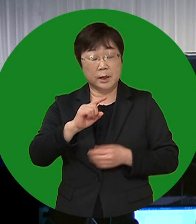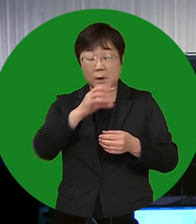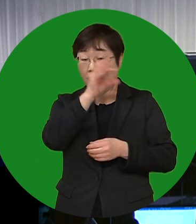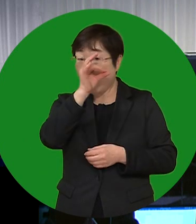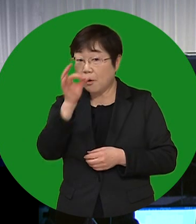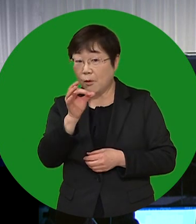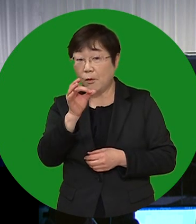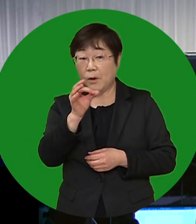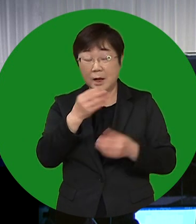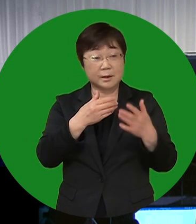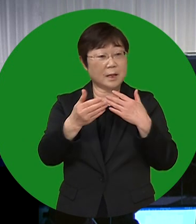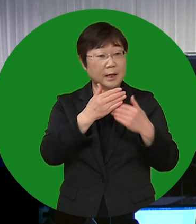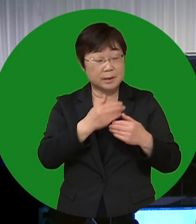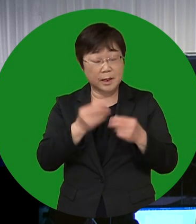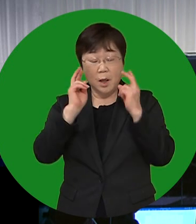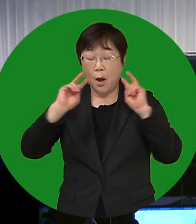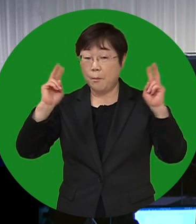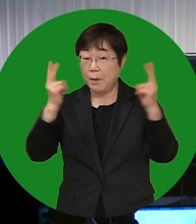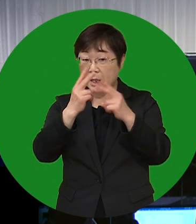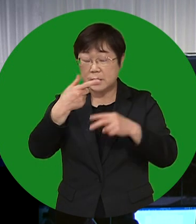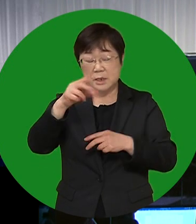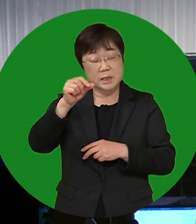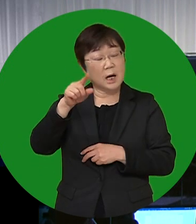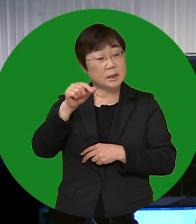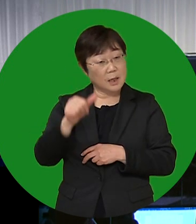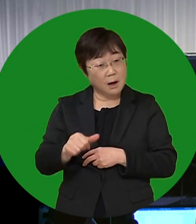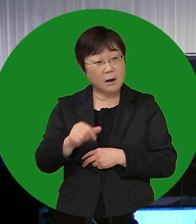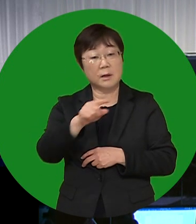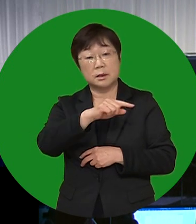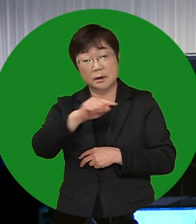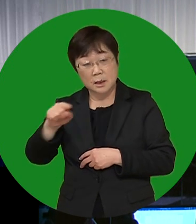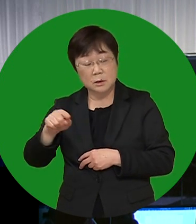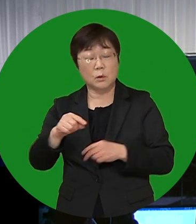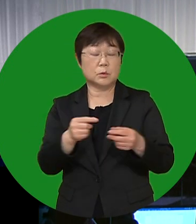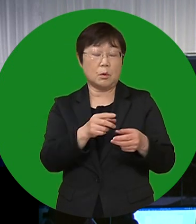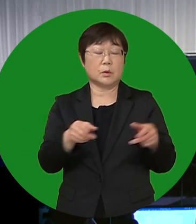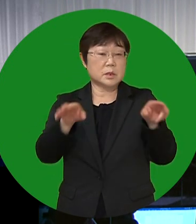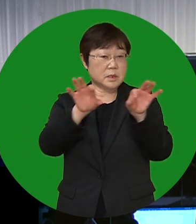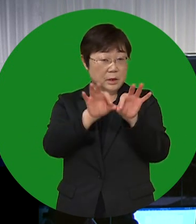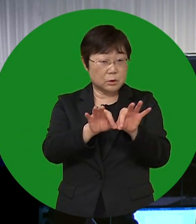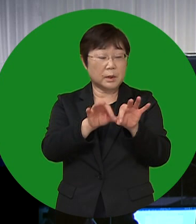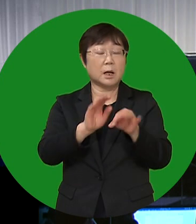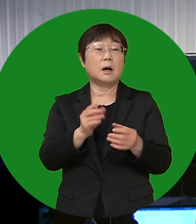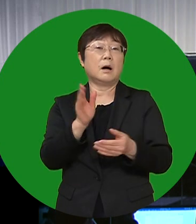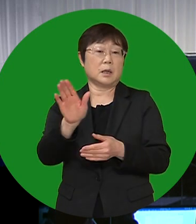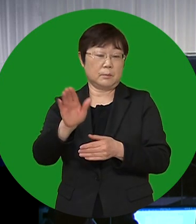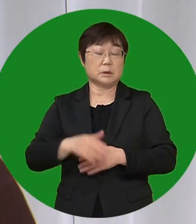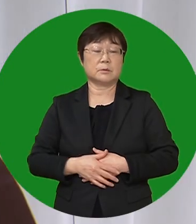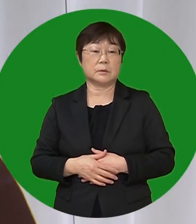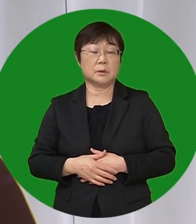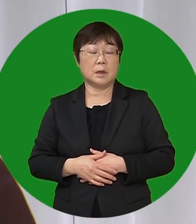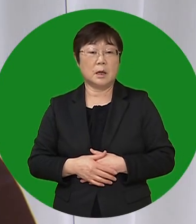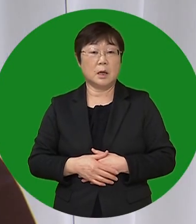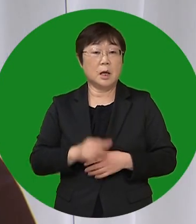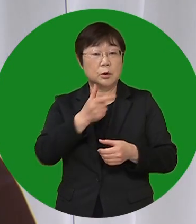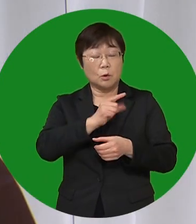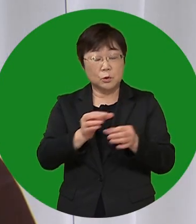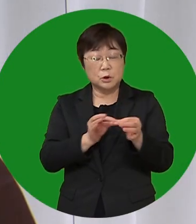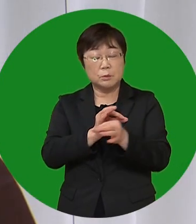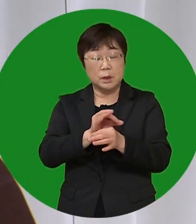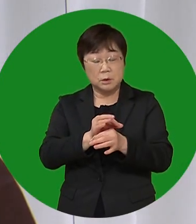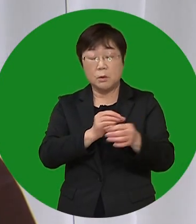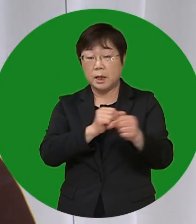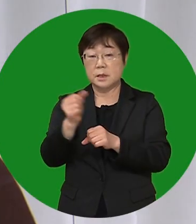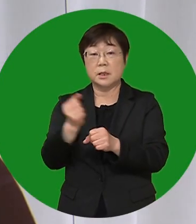観光が体験できるバーチャルシアター様々なスペースが品低玉内にはございますます徳島の経済と